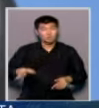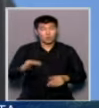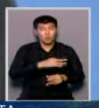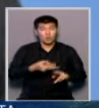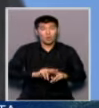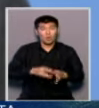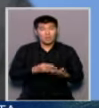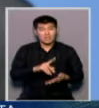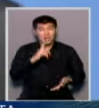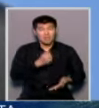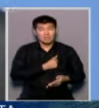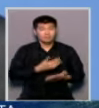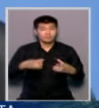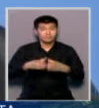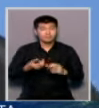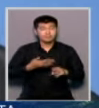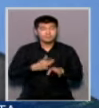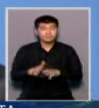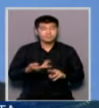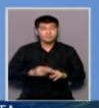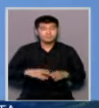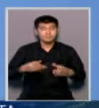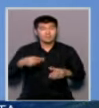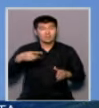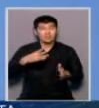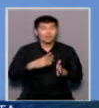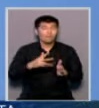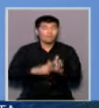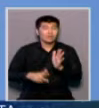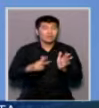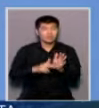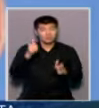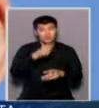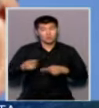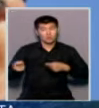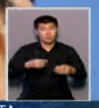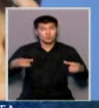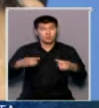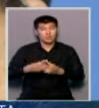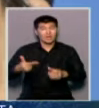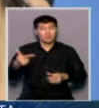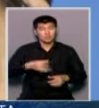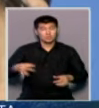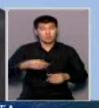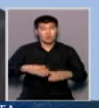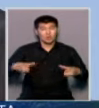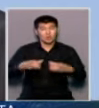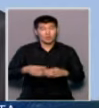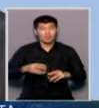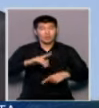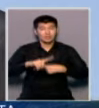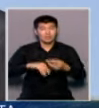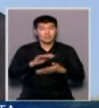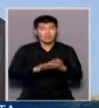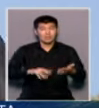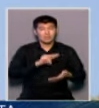С честью служил в районных партийных организациях. В 1987 году руководил группой лекторов в Атырауском обкоме партии. Далее